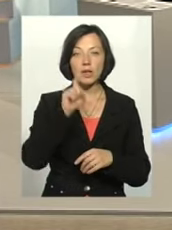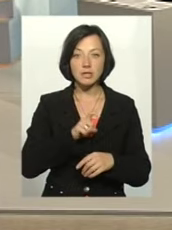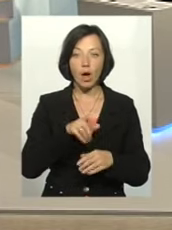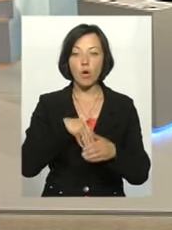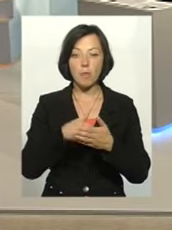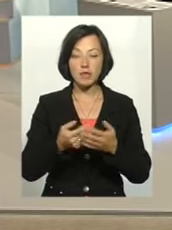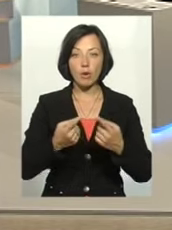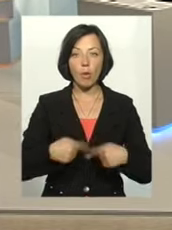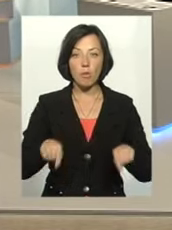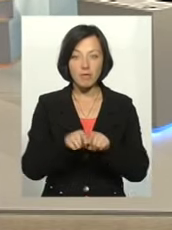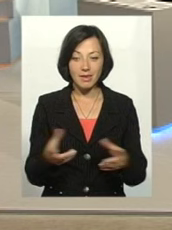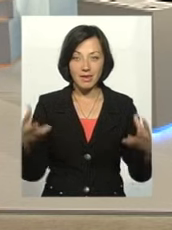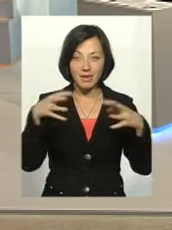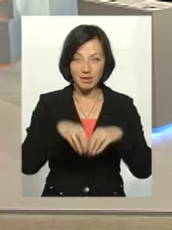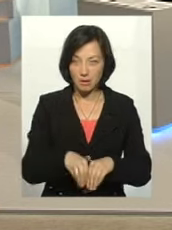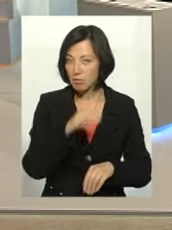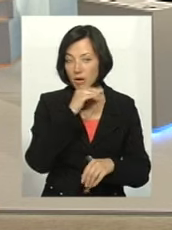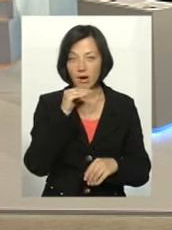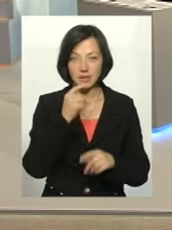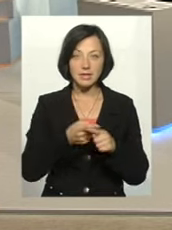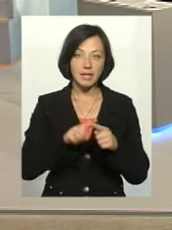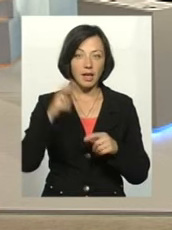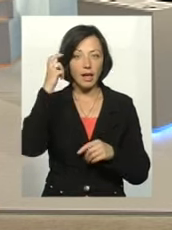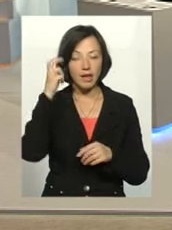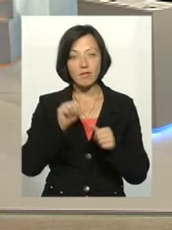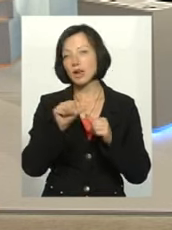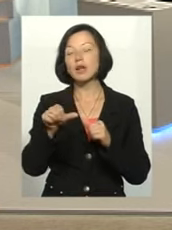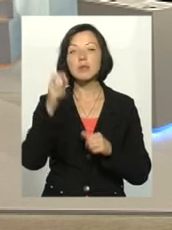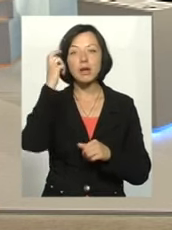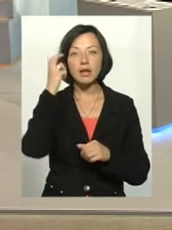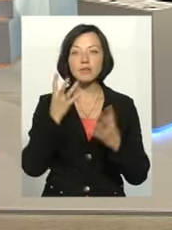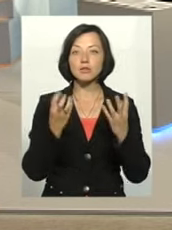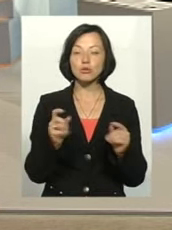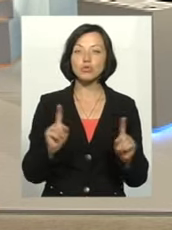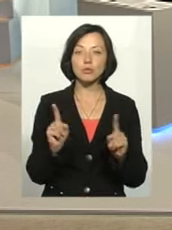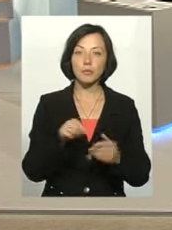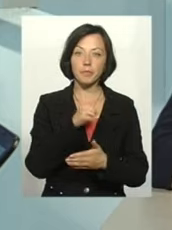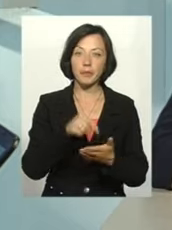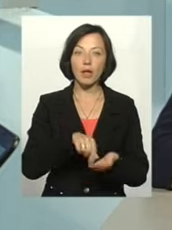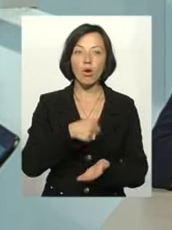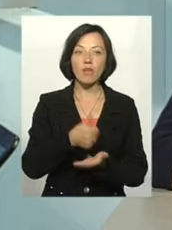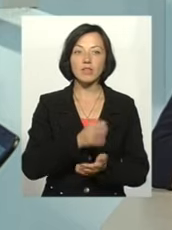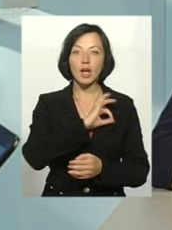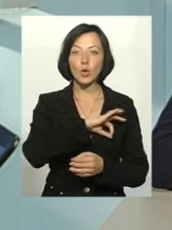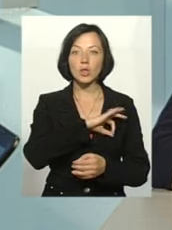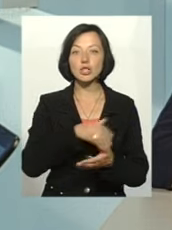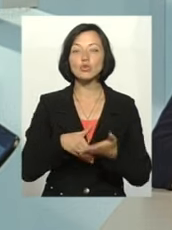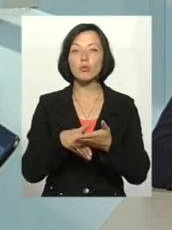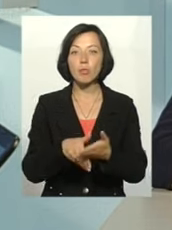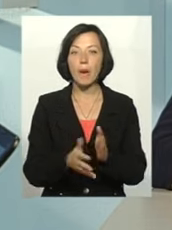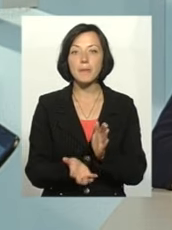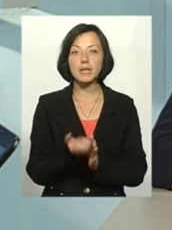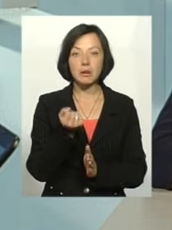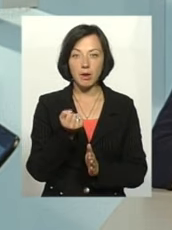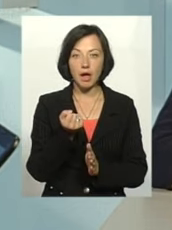об'єднання, яке об'єднує багато громадських організацій. Це Київ, крім Києва, крім столиці. Саме головне – юридична допомога, юридична